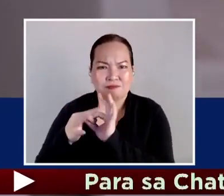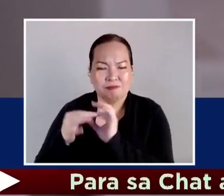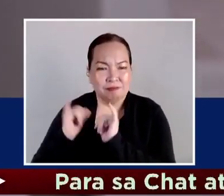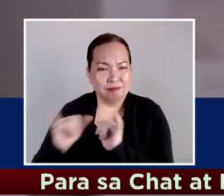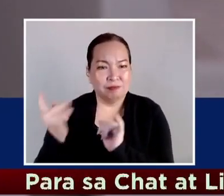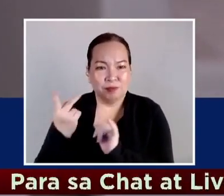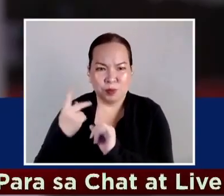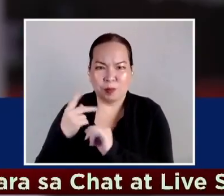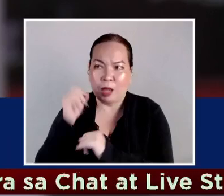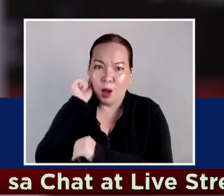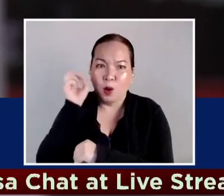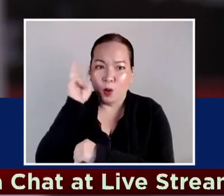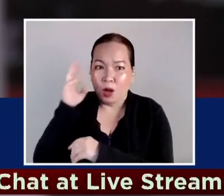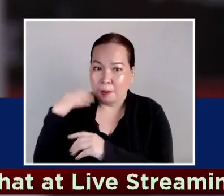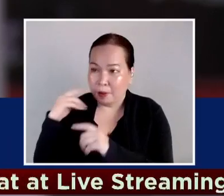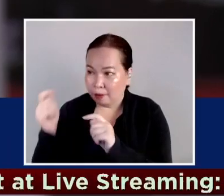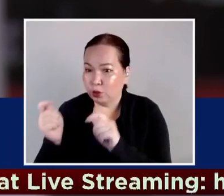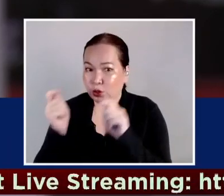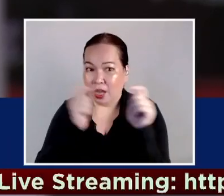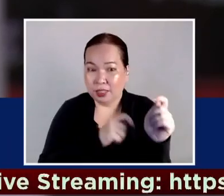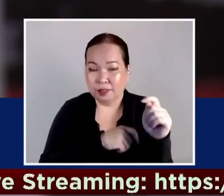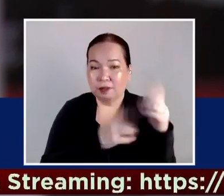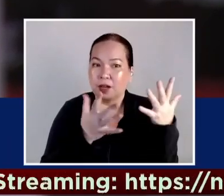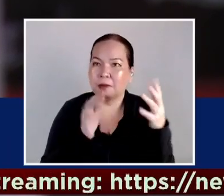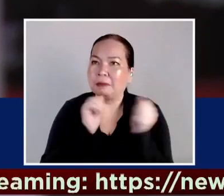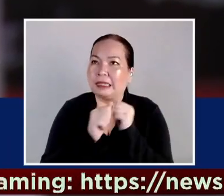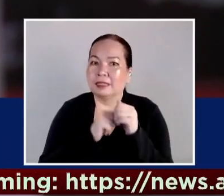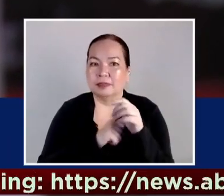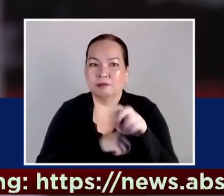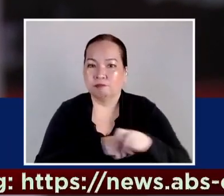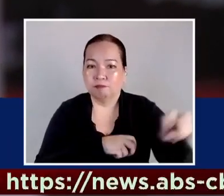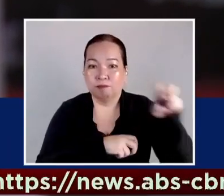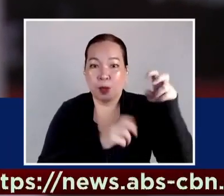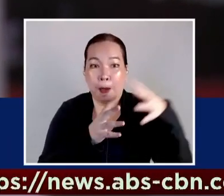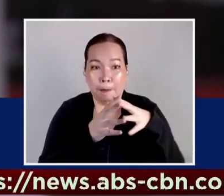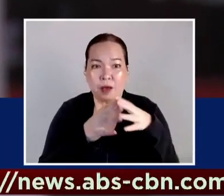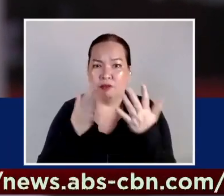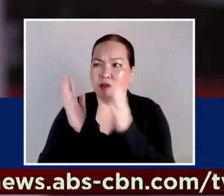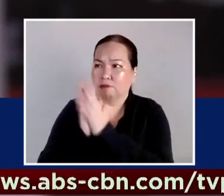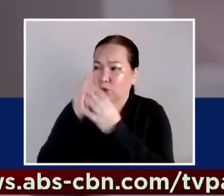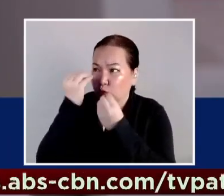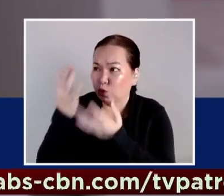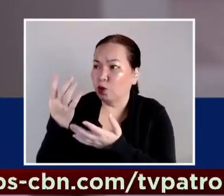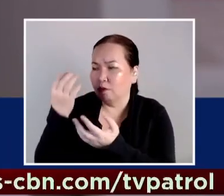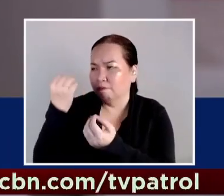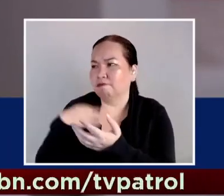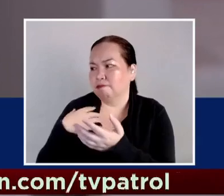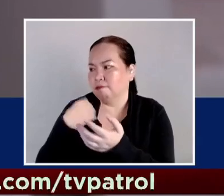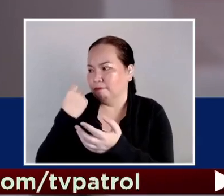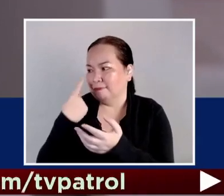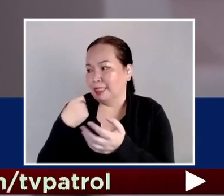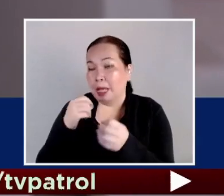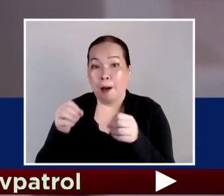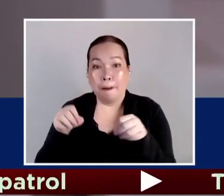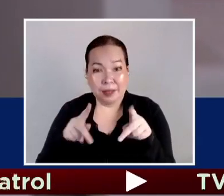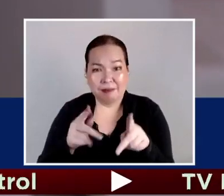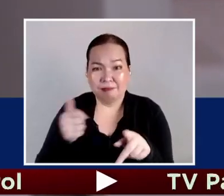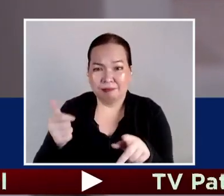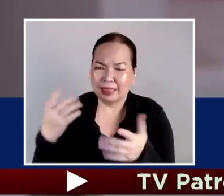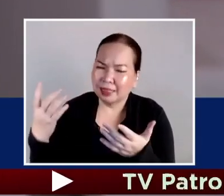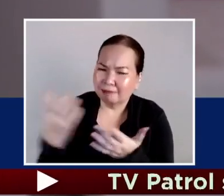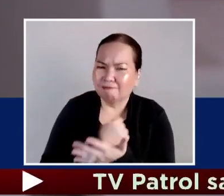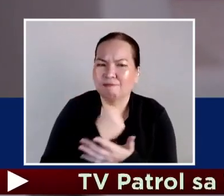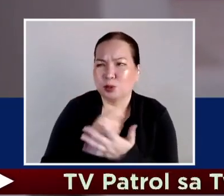all about my U.S. trip, and I had talked to him, and I was like, these are like really big opportunities that I don't want to miss up on. I hope